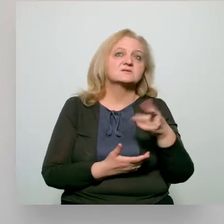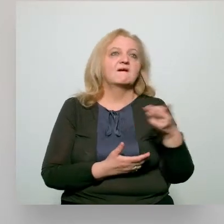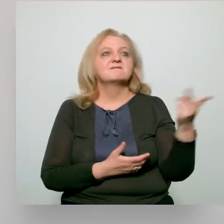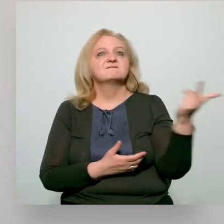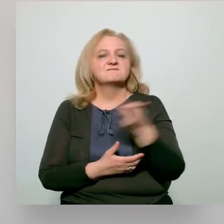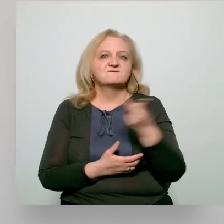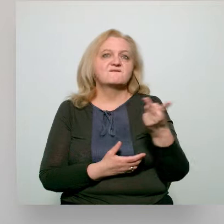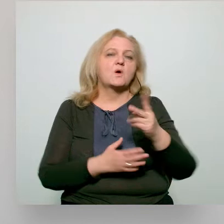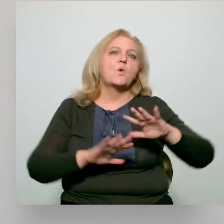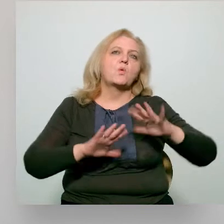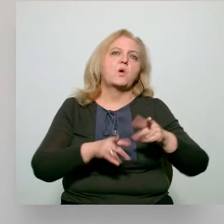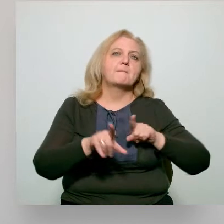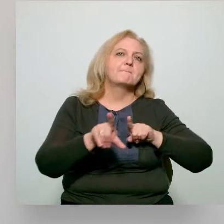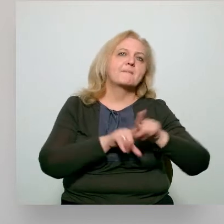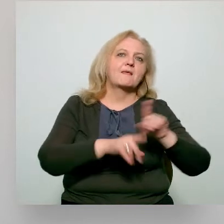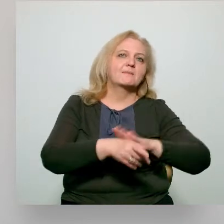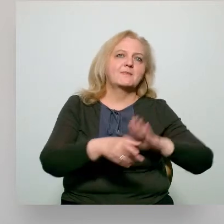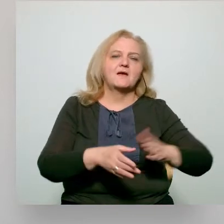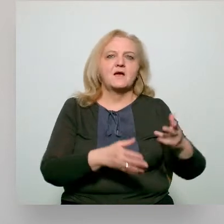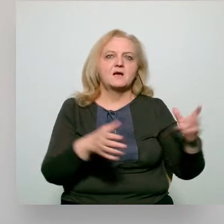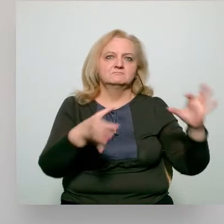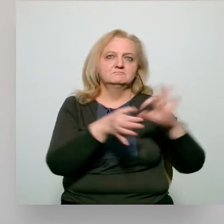bratnich narodów, mam nadzieję, że słychać.